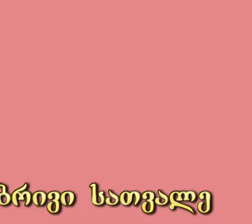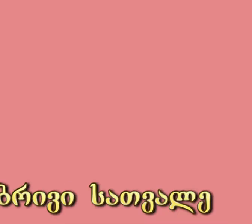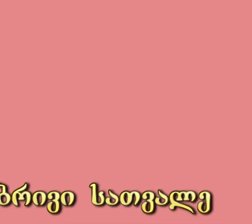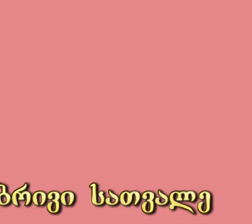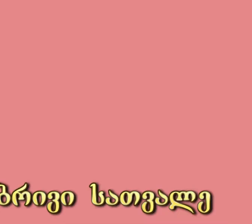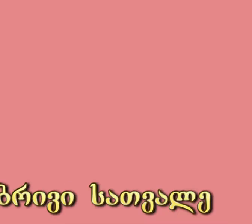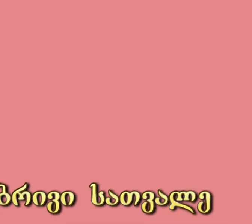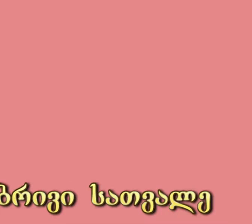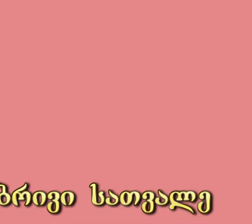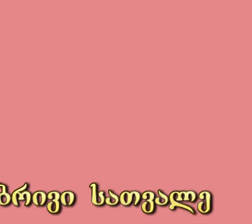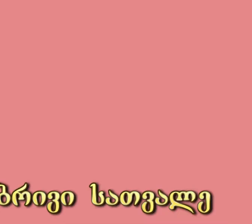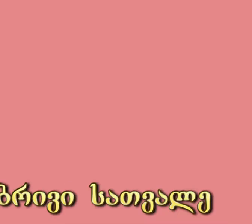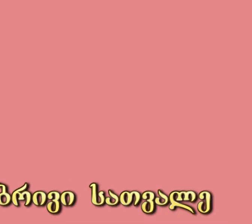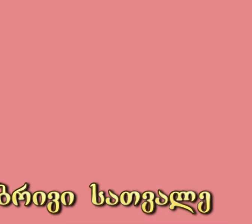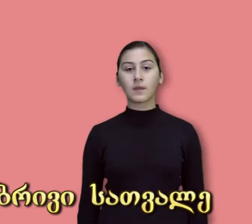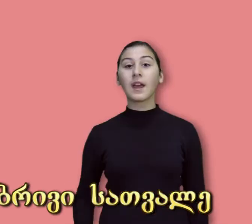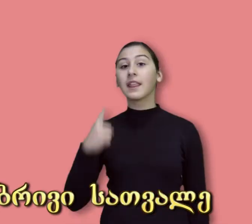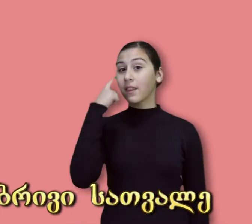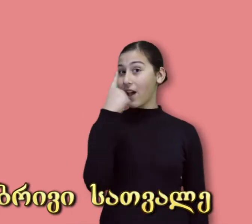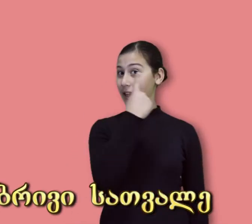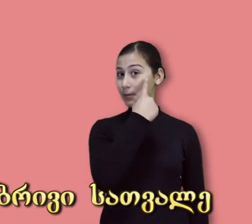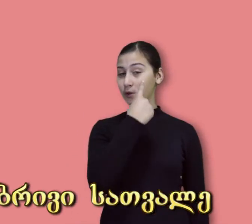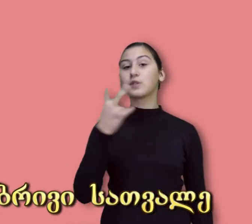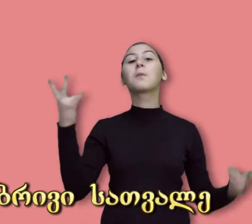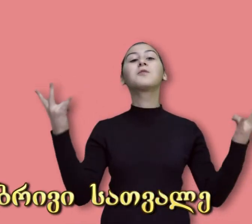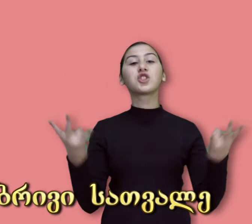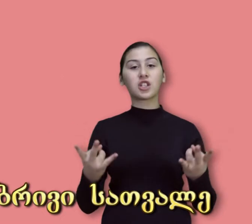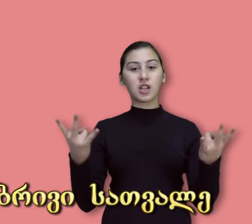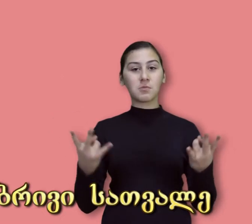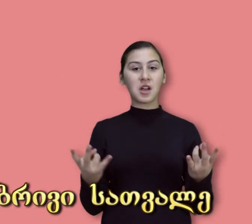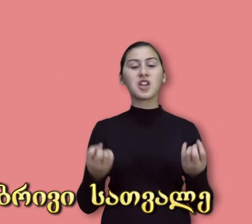თვალებისთვის მჭირდება ჩვეულებრივი სათვალე.